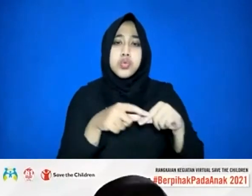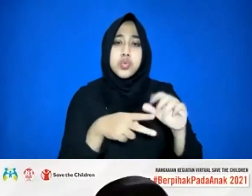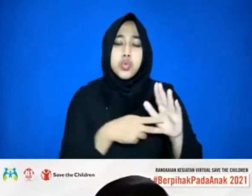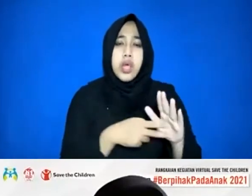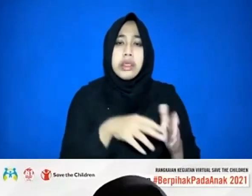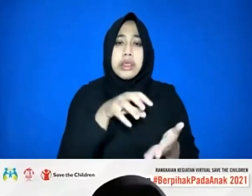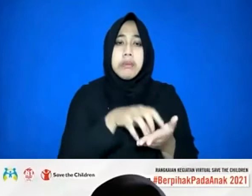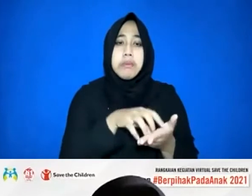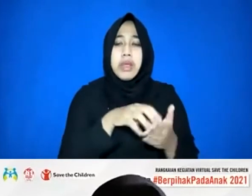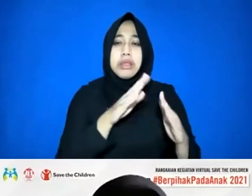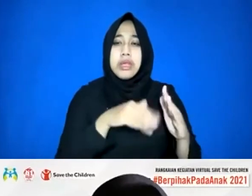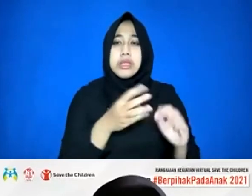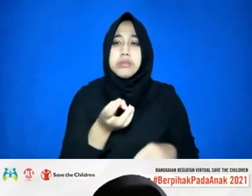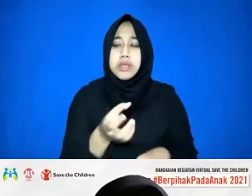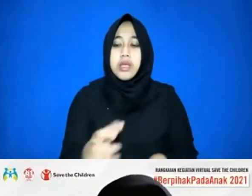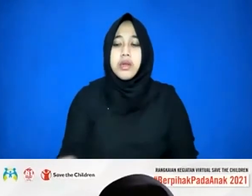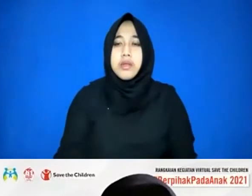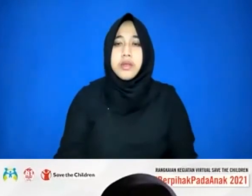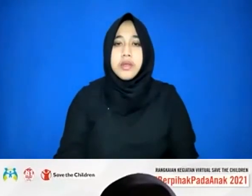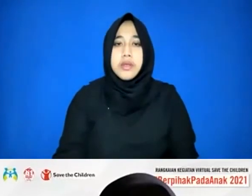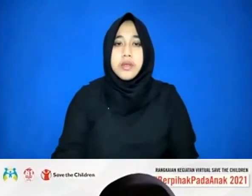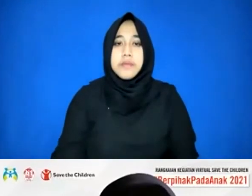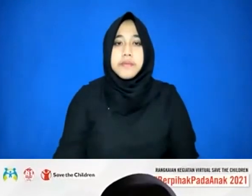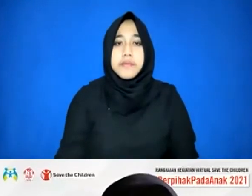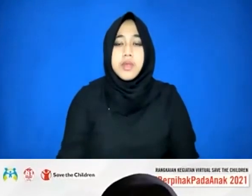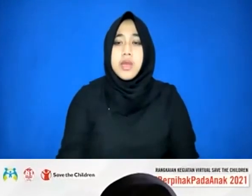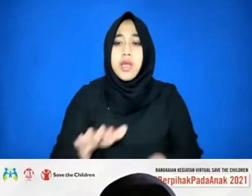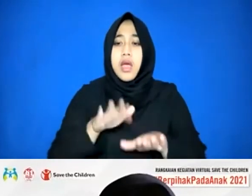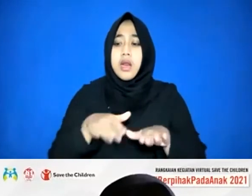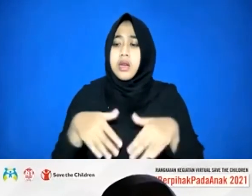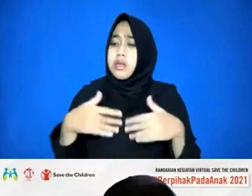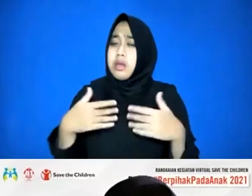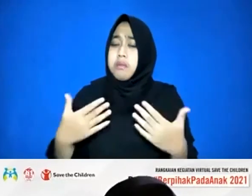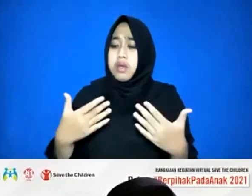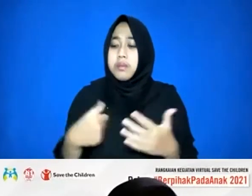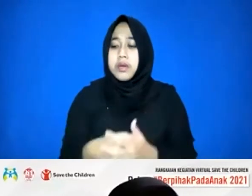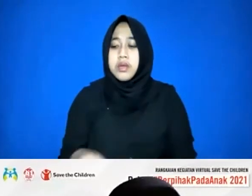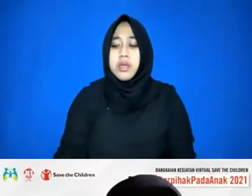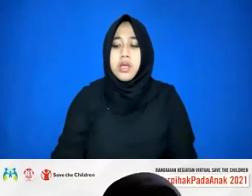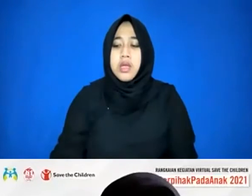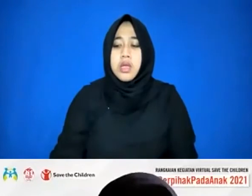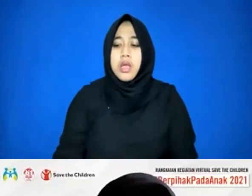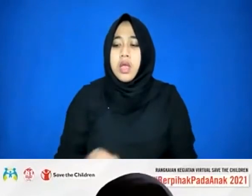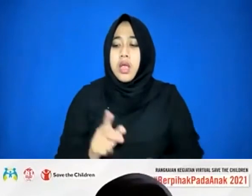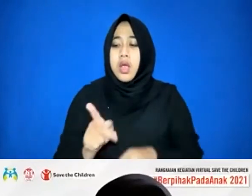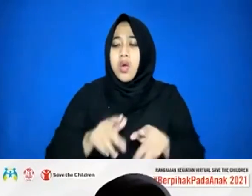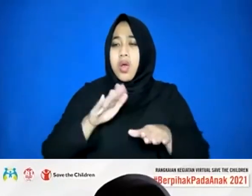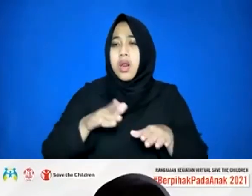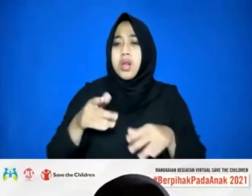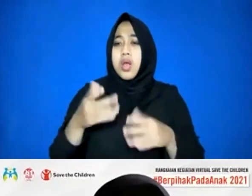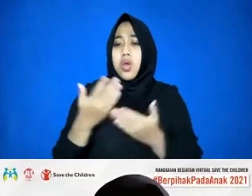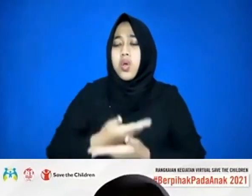tinggal sementara, gitu. Terus untuk ke anak-anaknya gimana? Kalau ke anak-anaknya